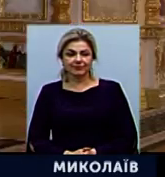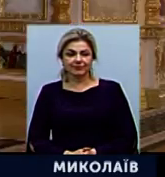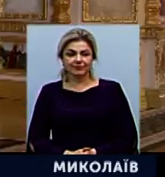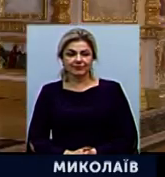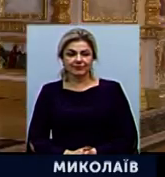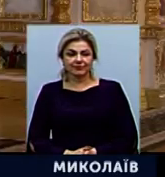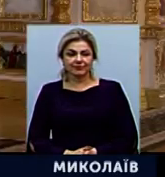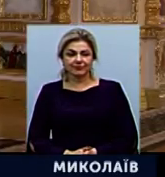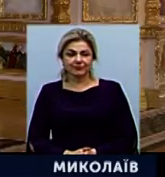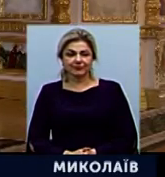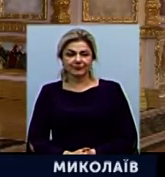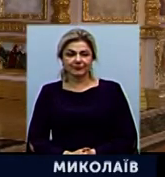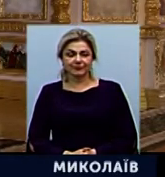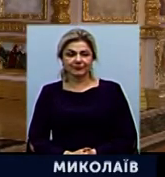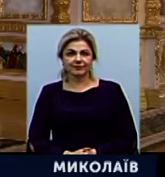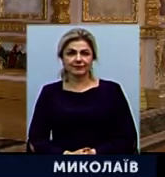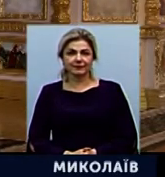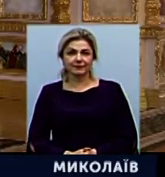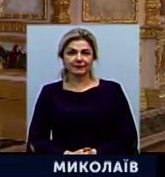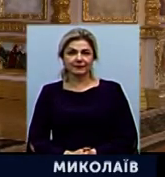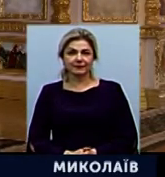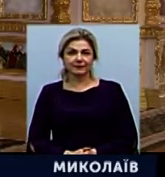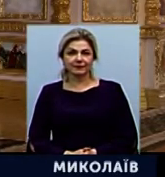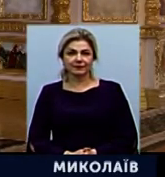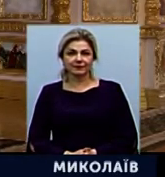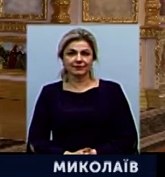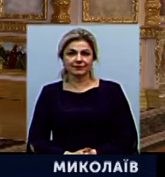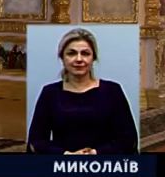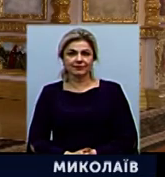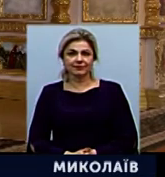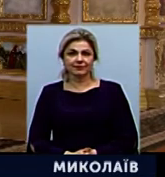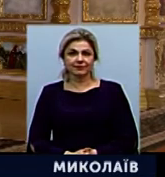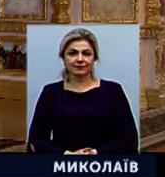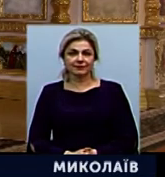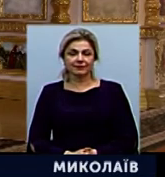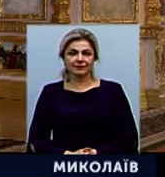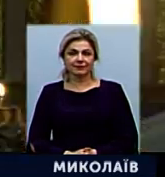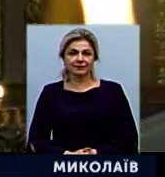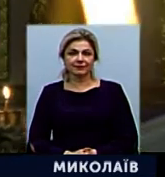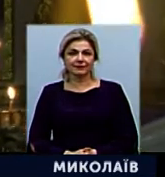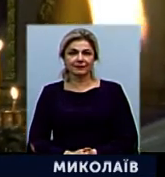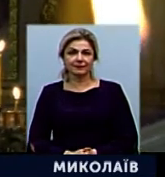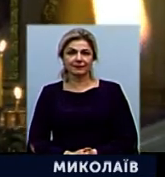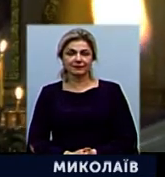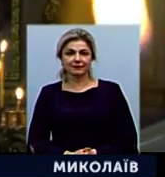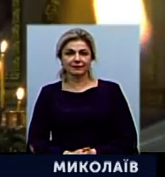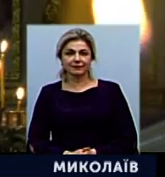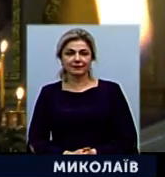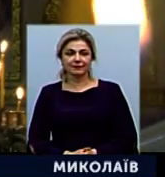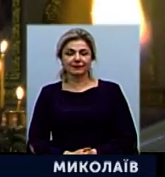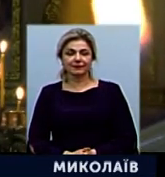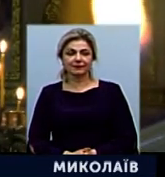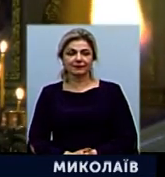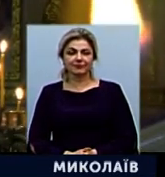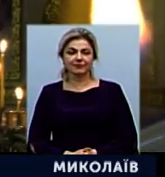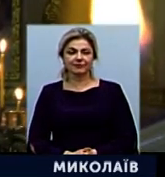святої Анархи Висва Константина Рада, святого Володимира Богодника Божого Миколая, архієвископа Вернікійського, пам'ятник,